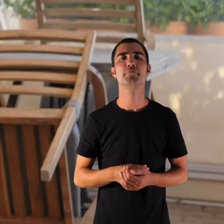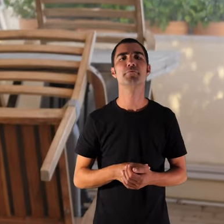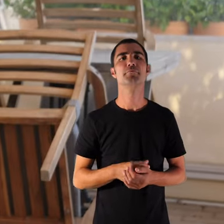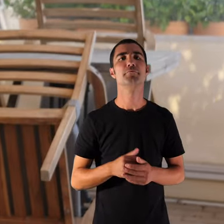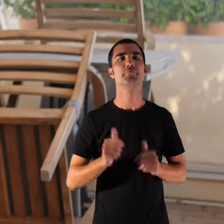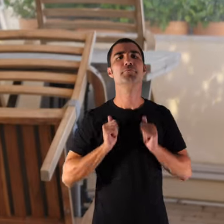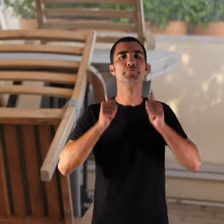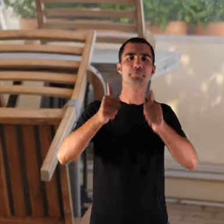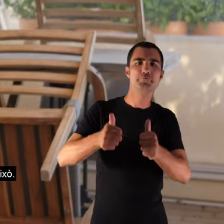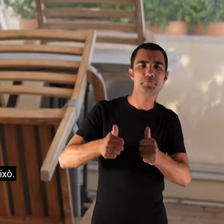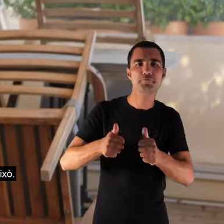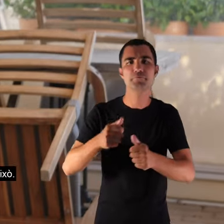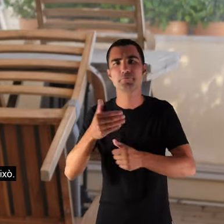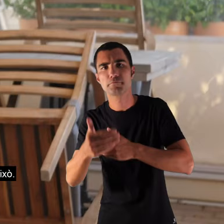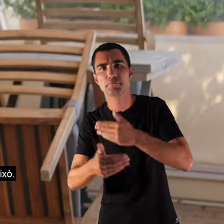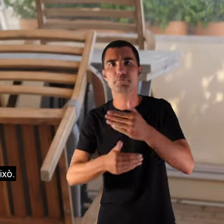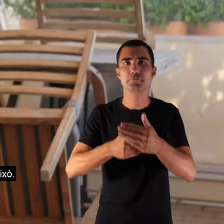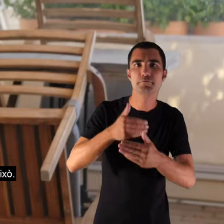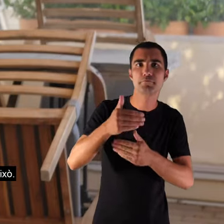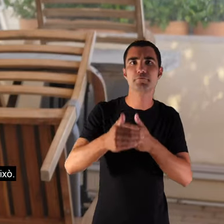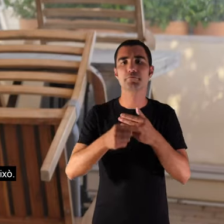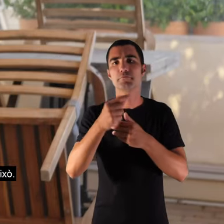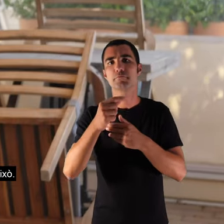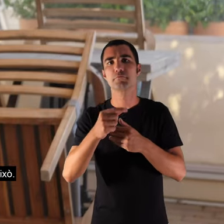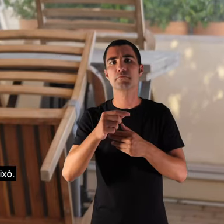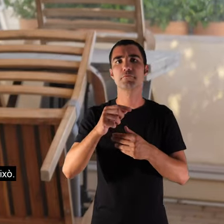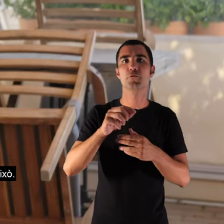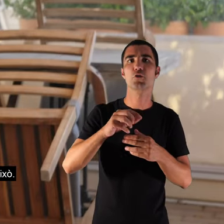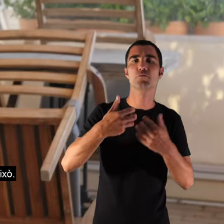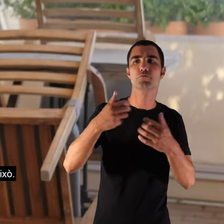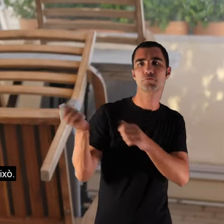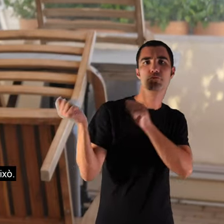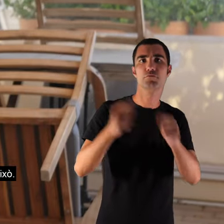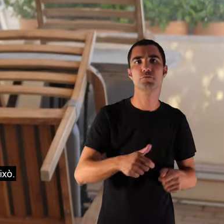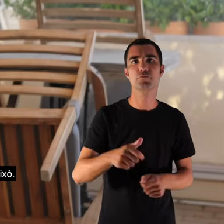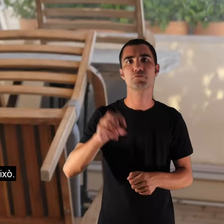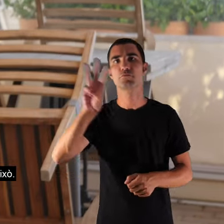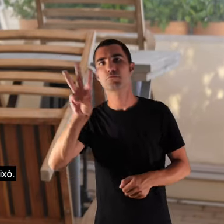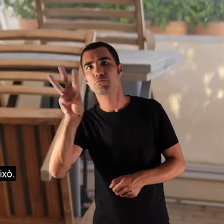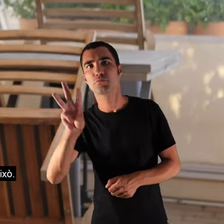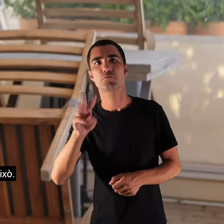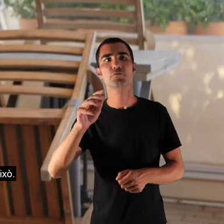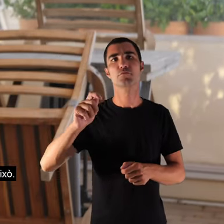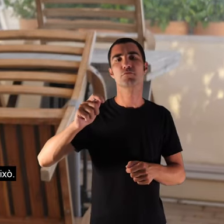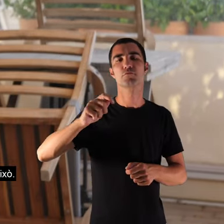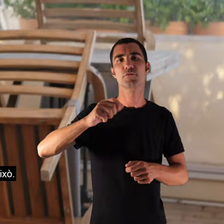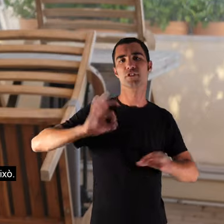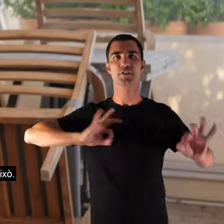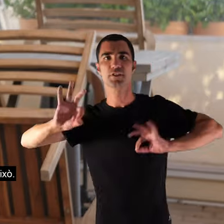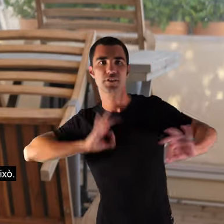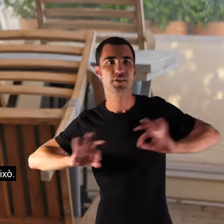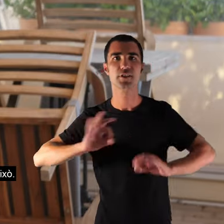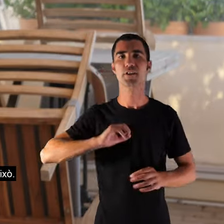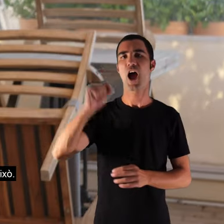començar a dir, van derrumbar tres, varen dur en la Portesa, varen dur en